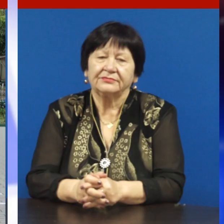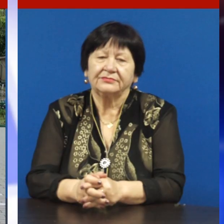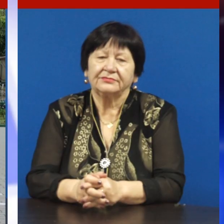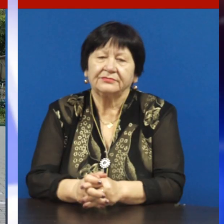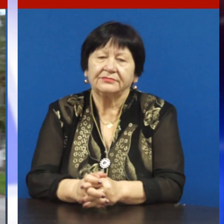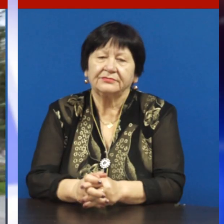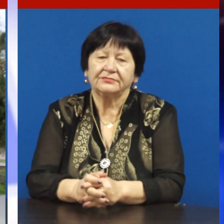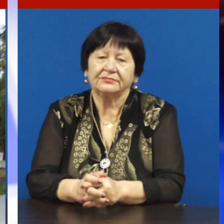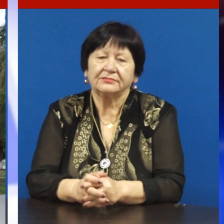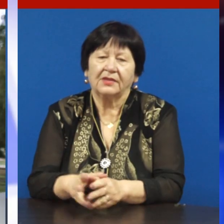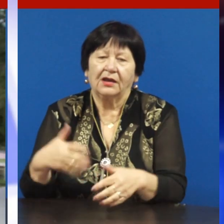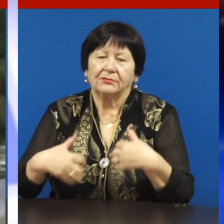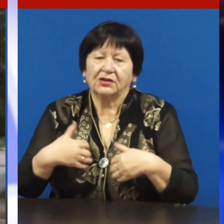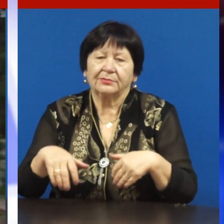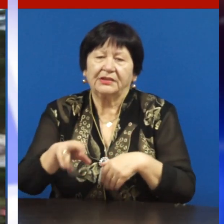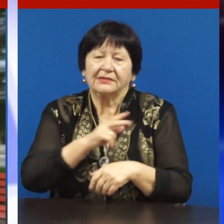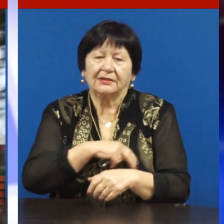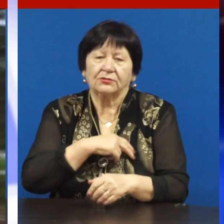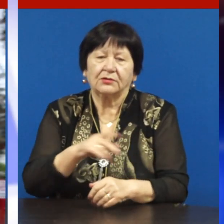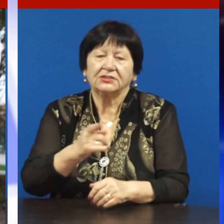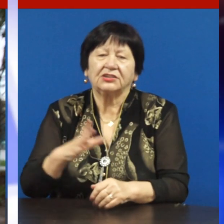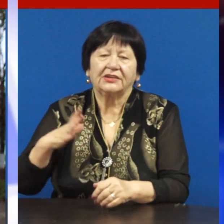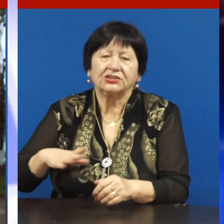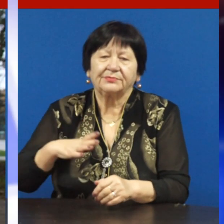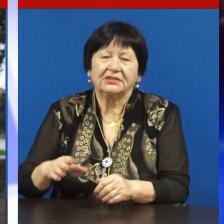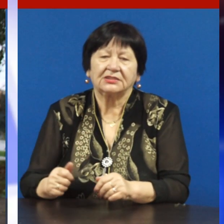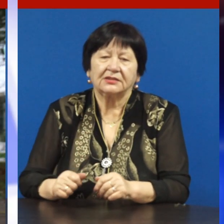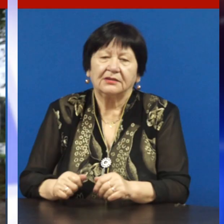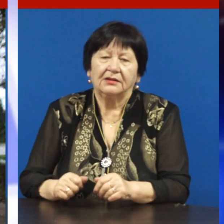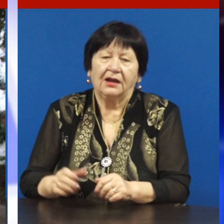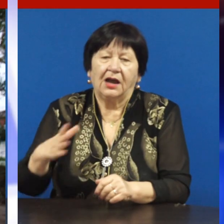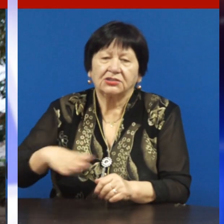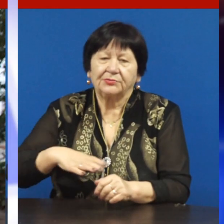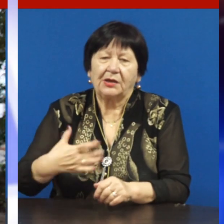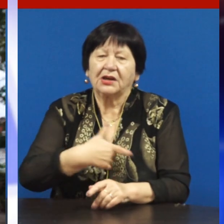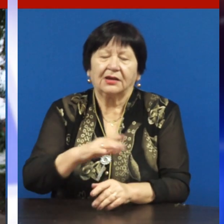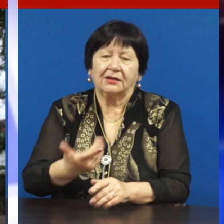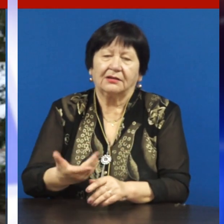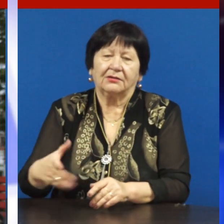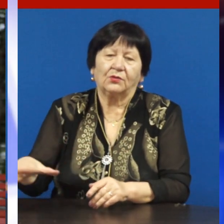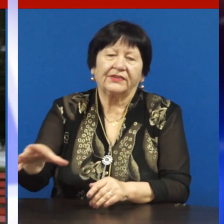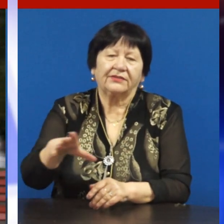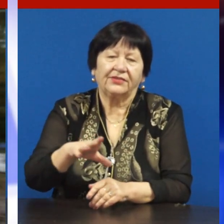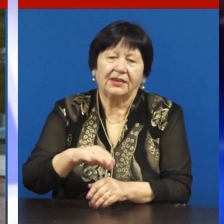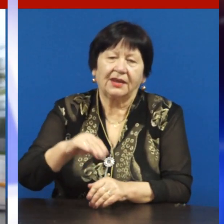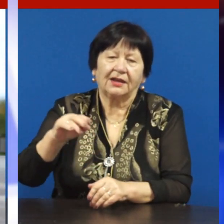vezi mă grăbesc la lucr Da Da La ce vă așteptați la bot ne așteptăm că o să fie bine în